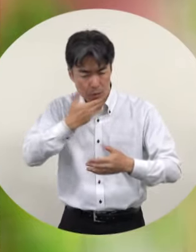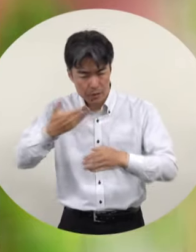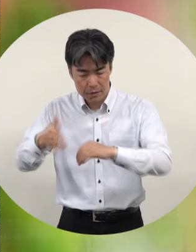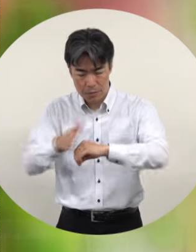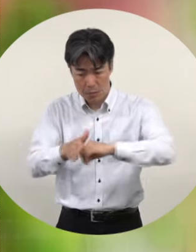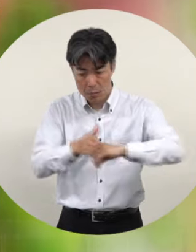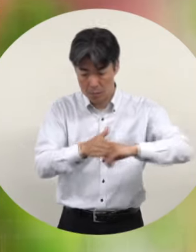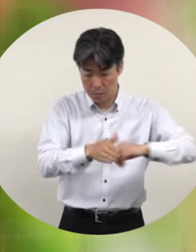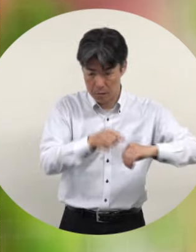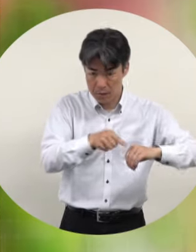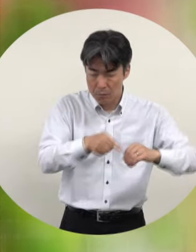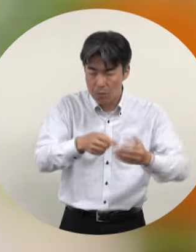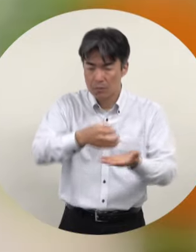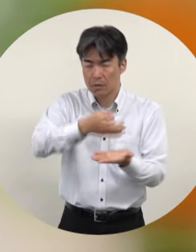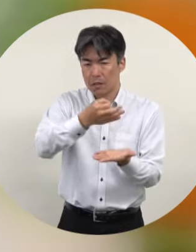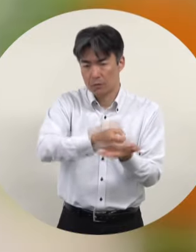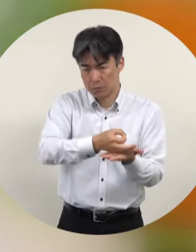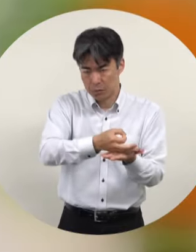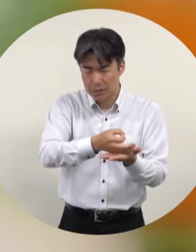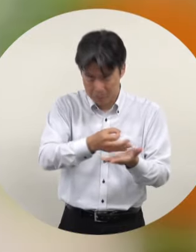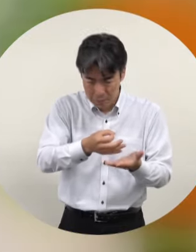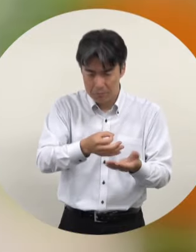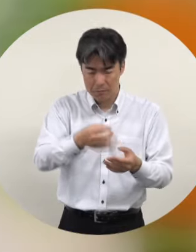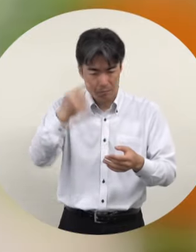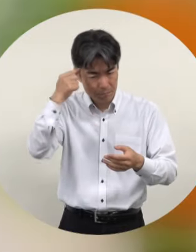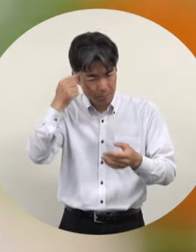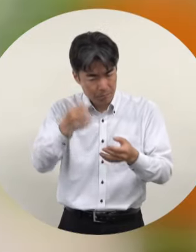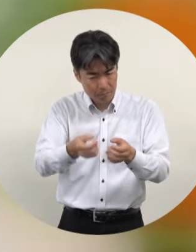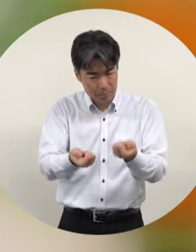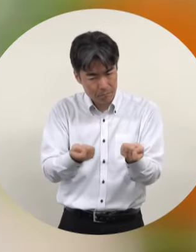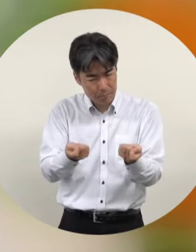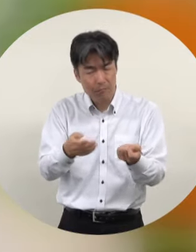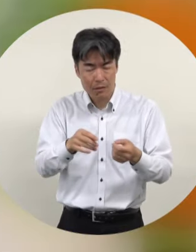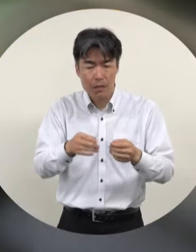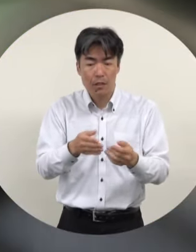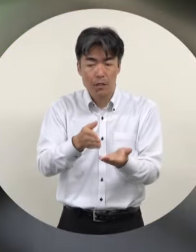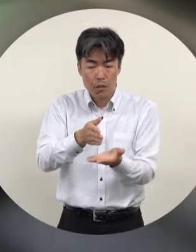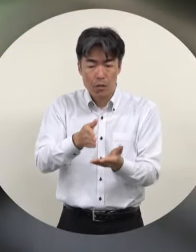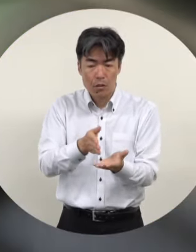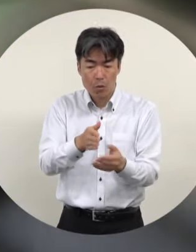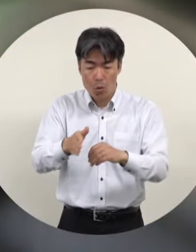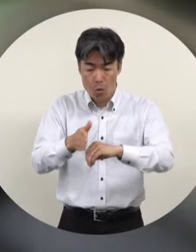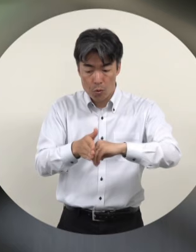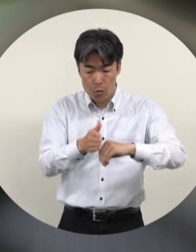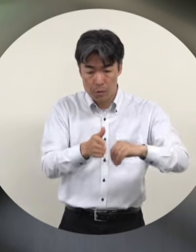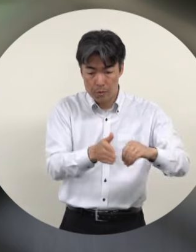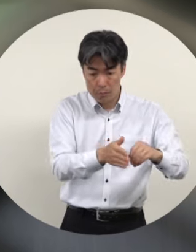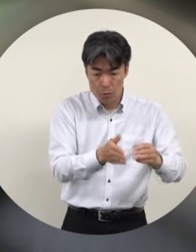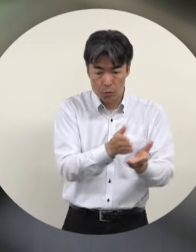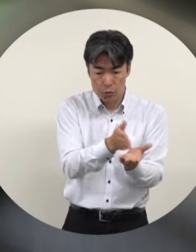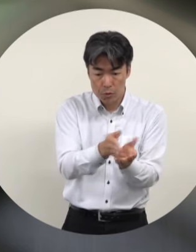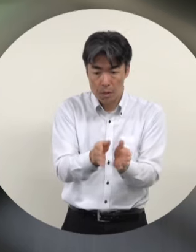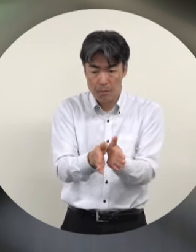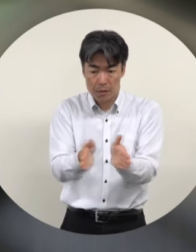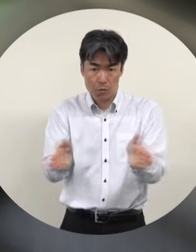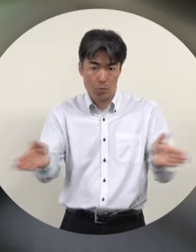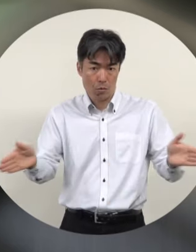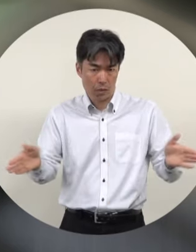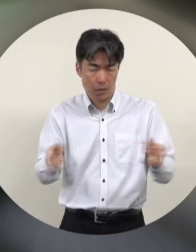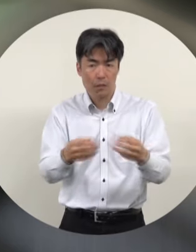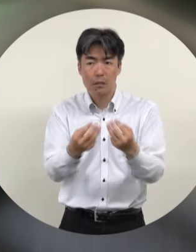ニーズナブルなそういう設定となっておりますの で料理の幅も結構広いので、はい、品目数とかも結